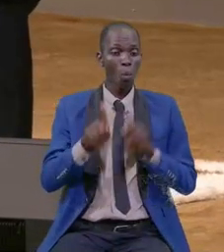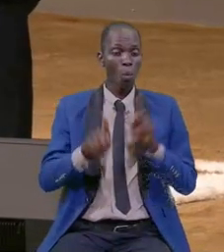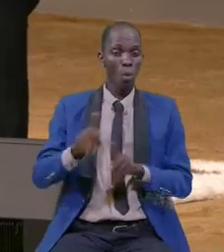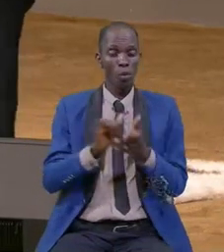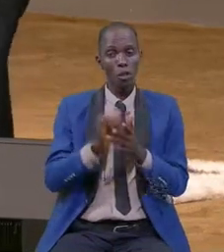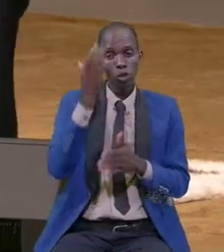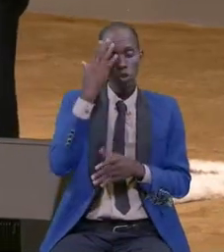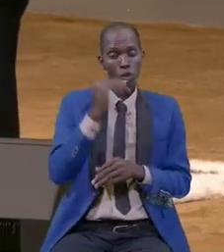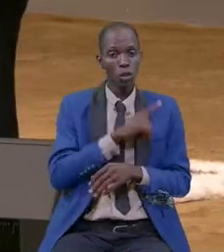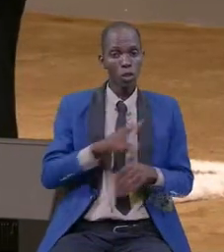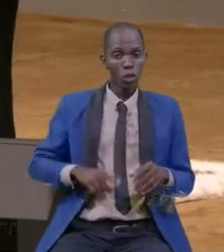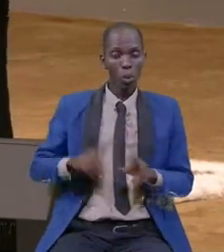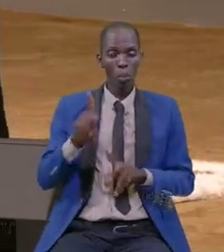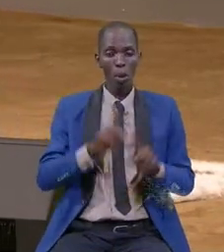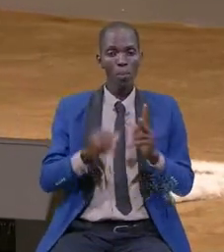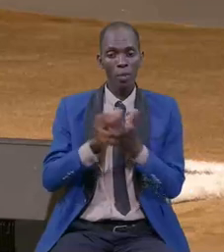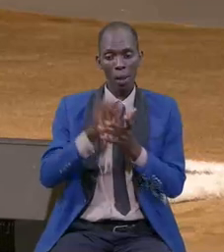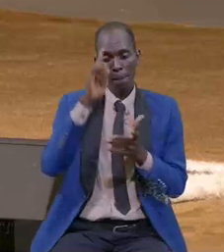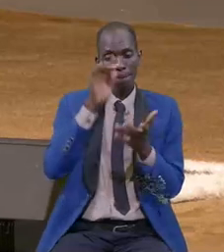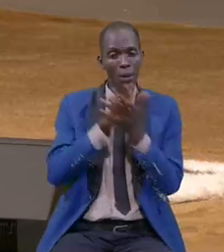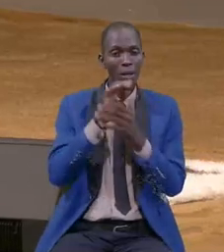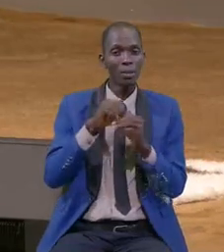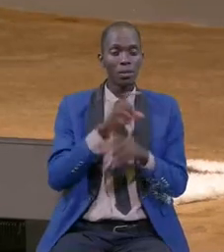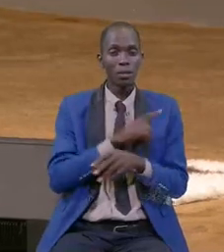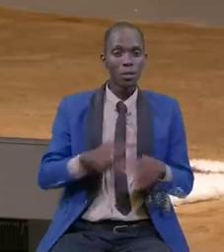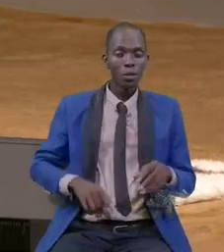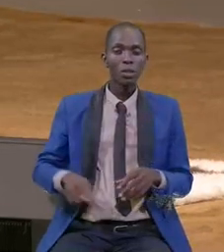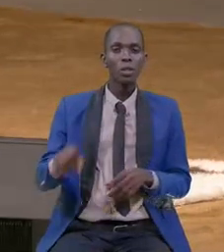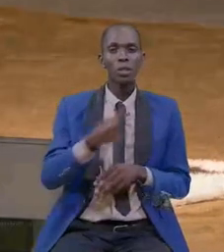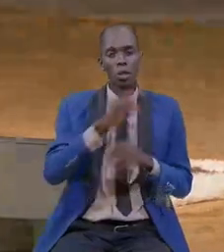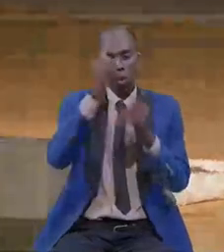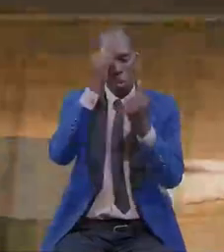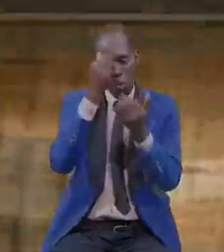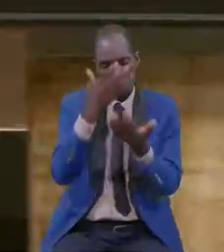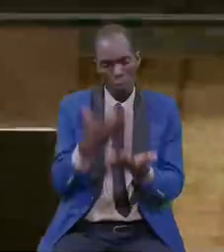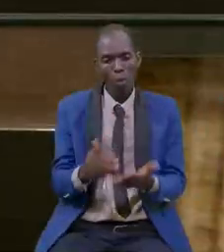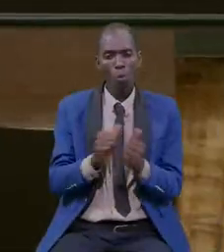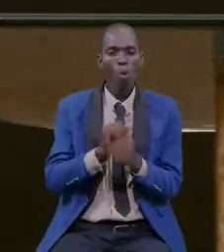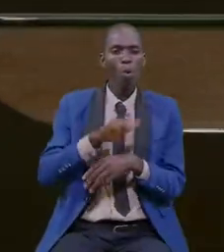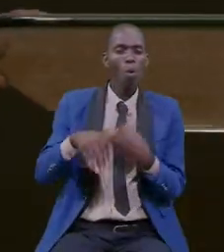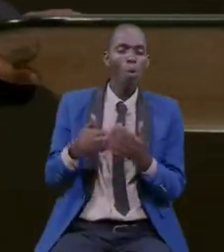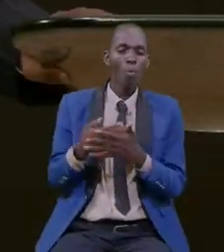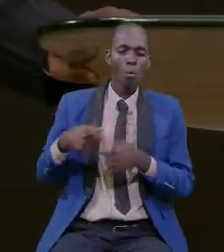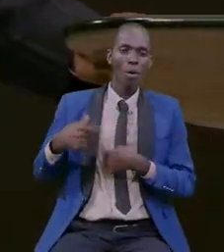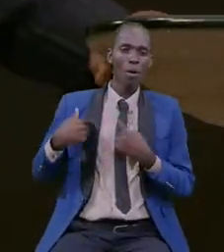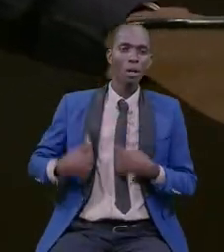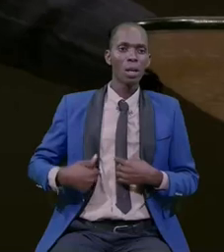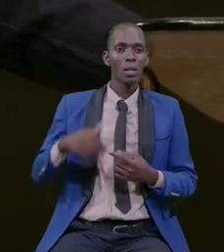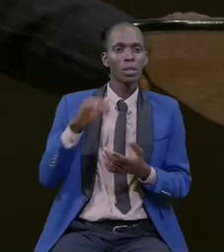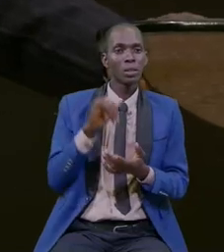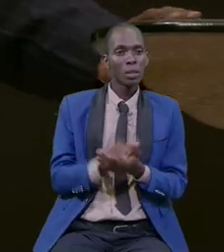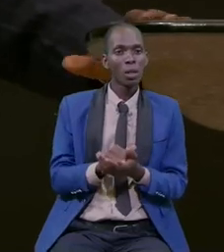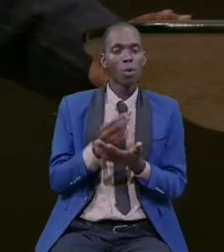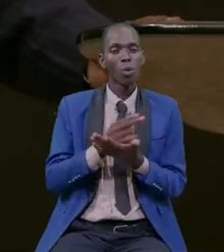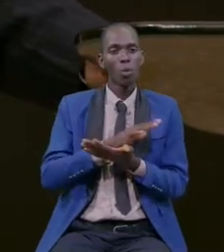croire au Seigneur ils ont obéir de leur cœur ce commandement saint qui